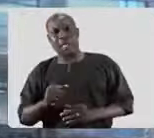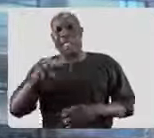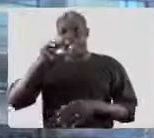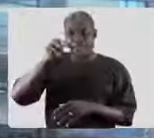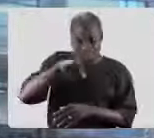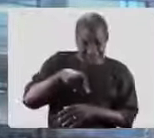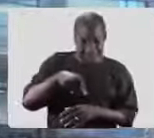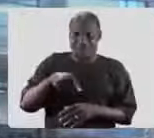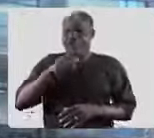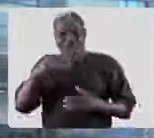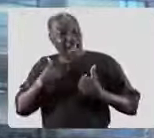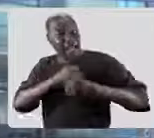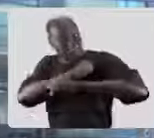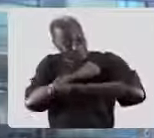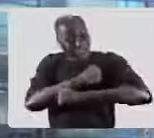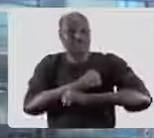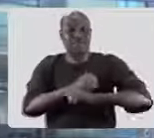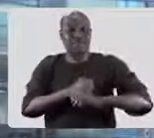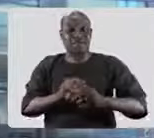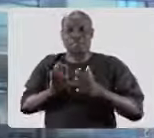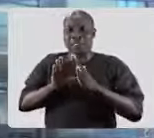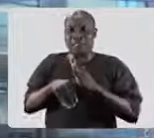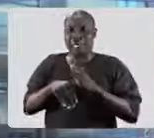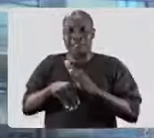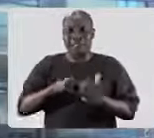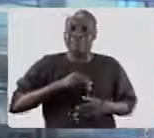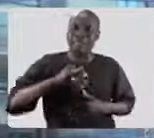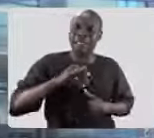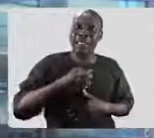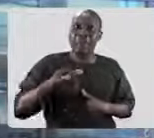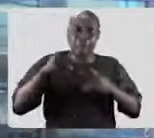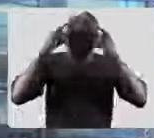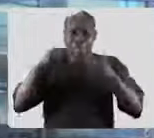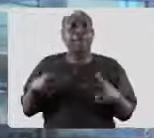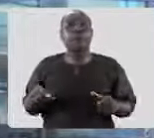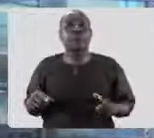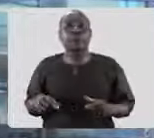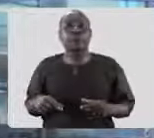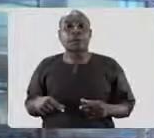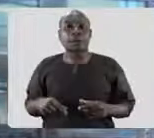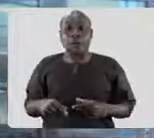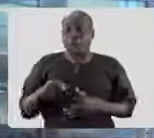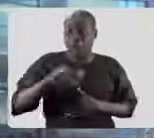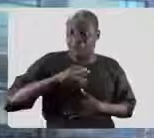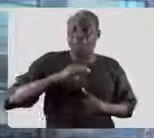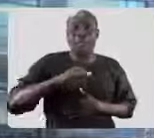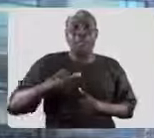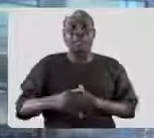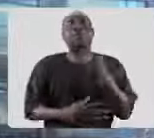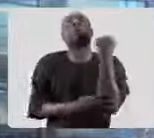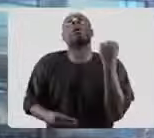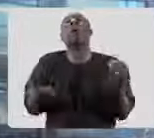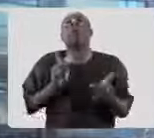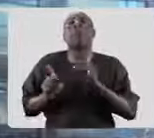ena mwamei mu na wanya adequate security. Ema saase mu yetu metonwa. Wo, minu mie nu